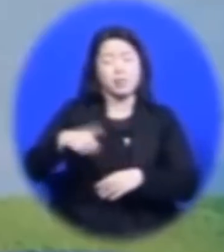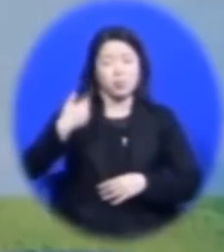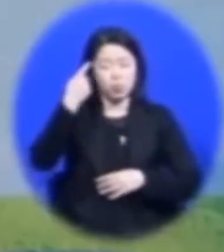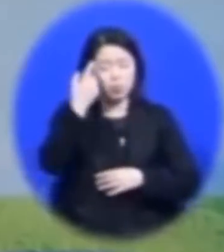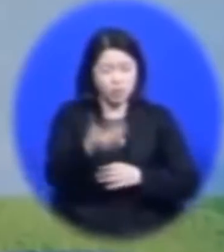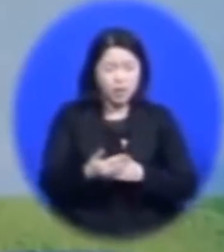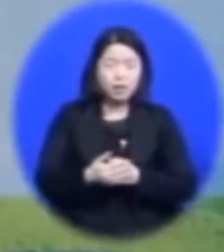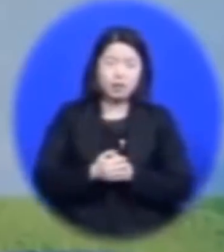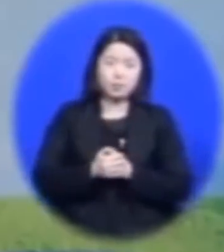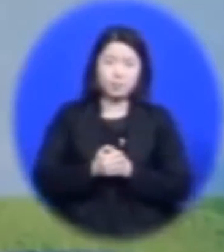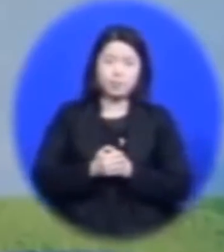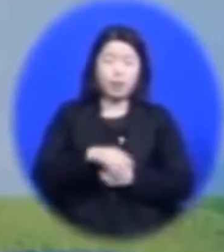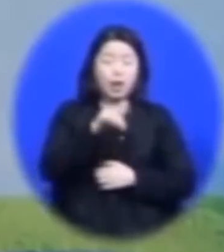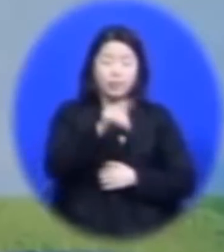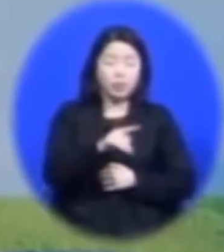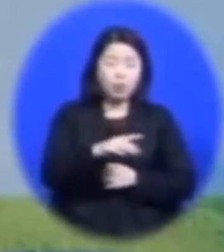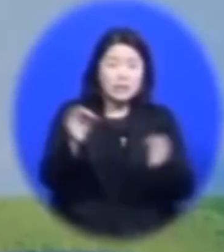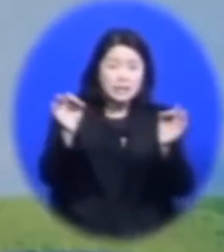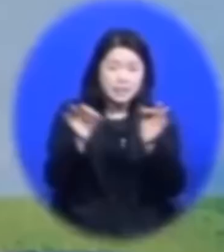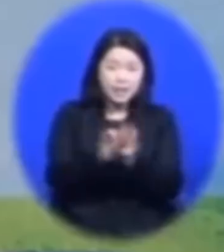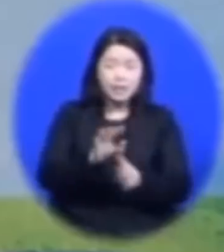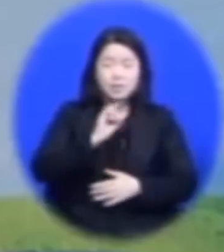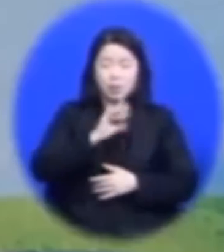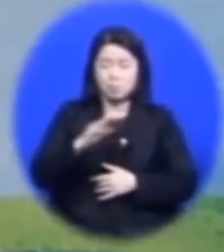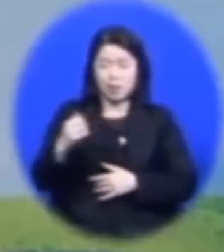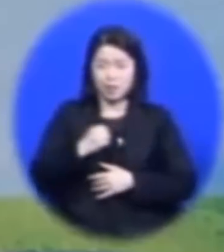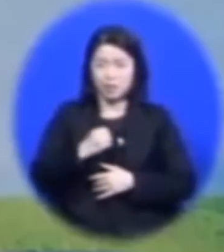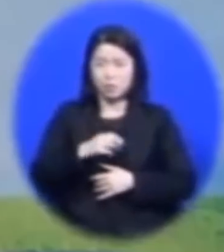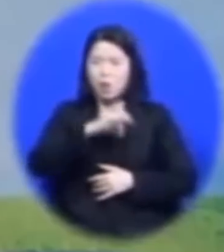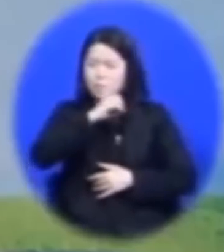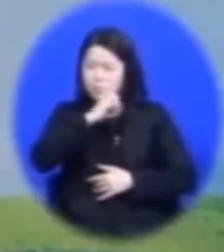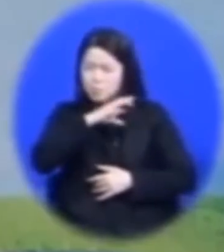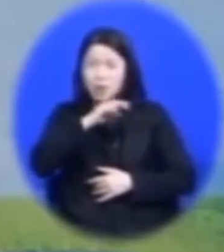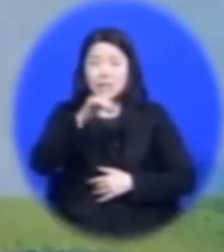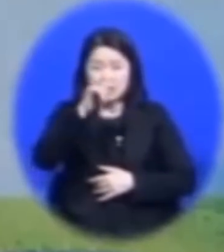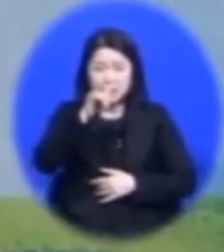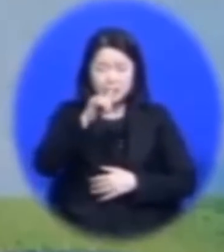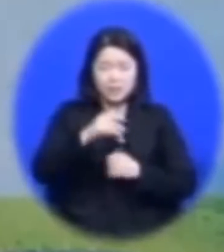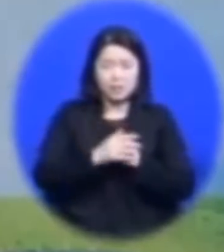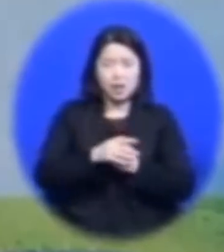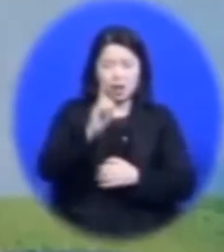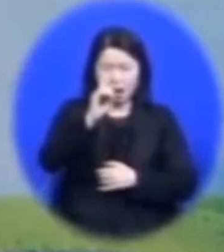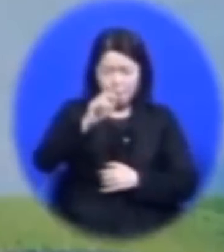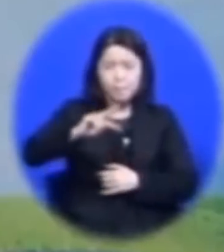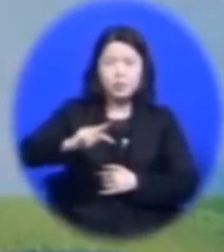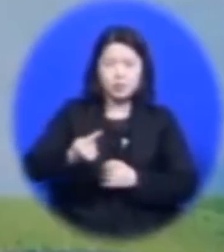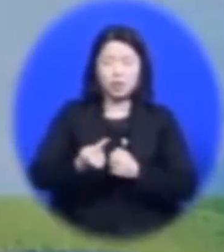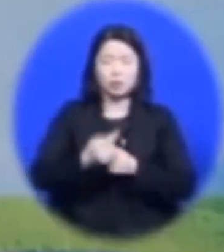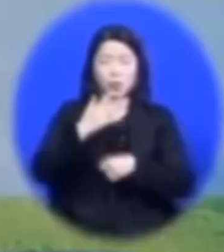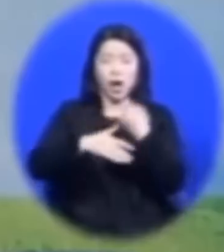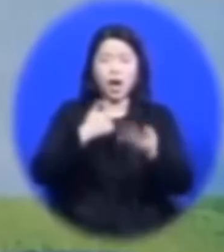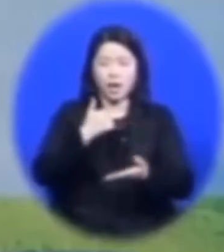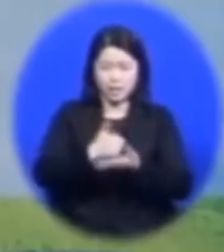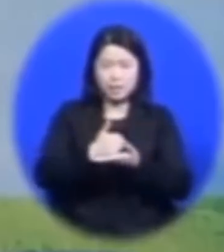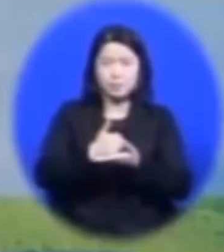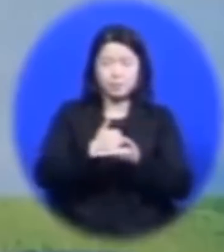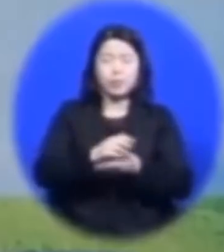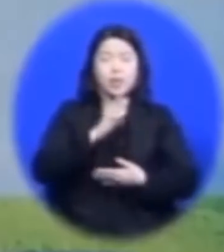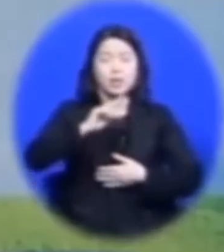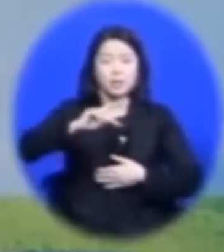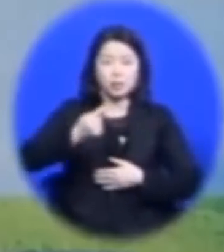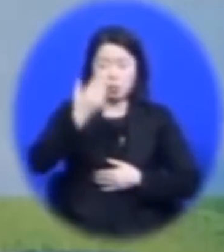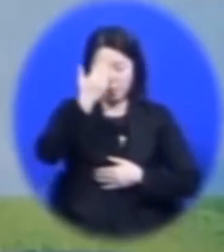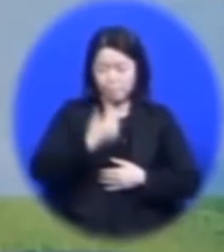야 너는 없어진 것만 가지고 불평 툴툴 되기만 했지 한 번이라도 하나님 그래도